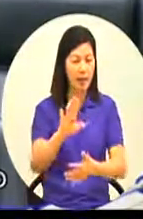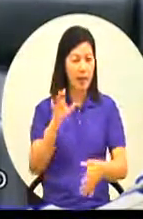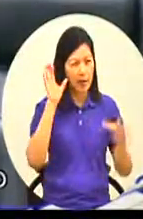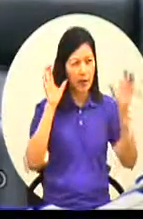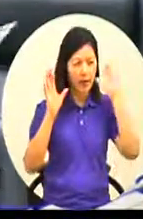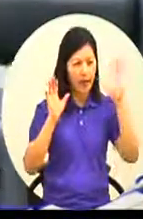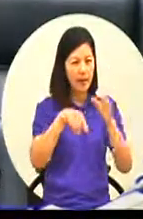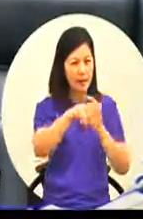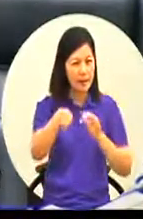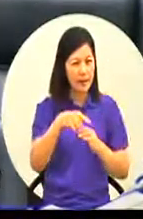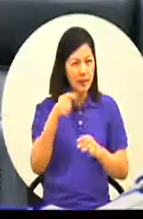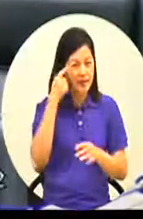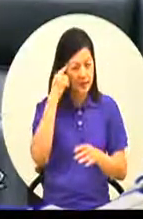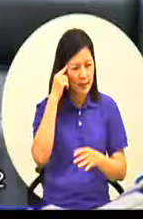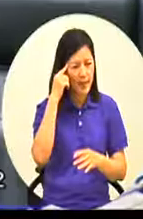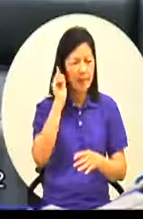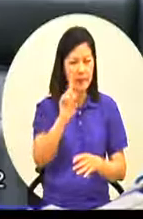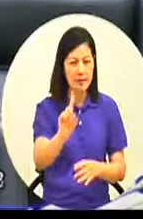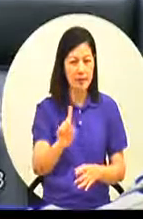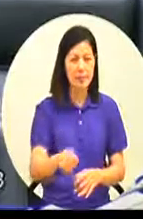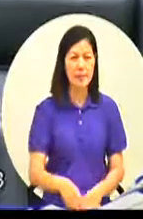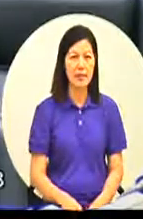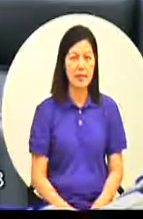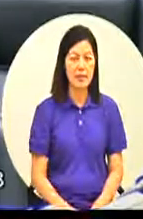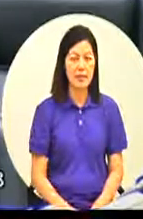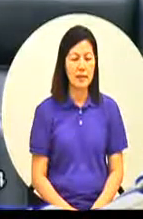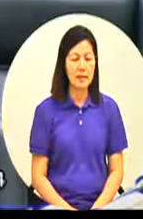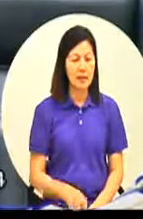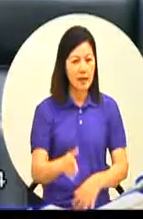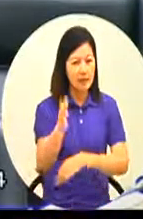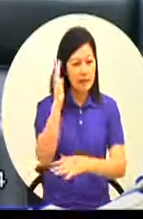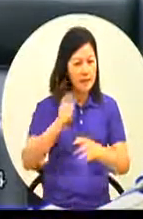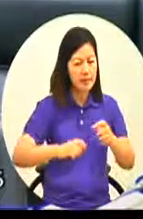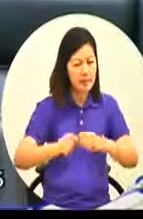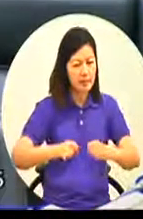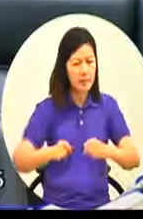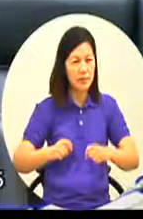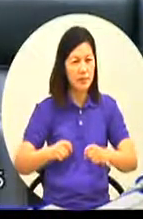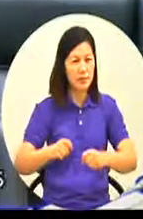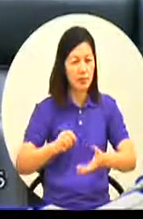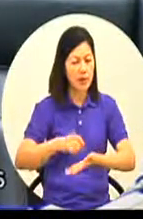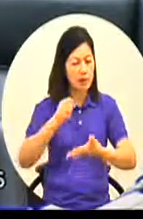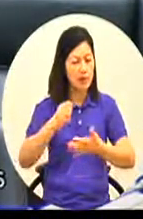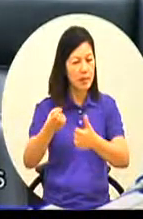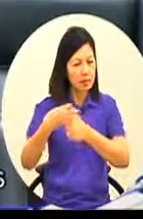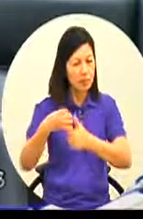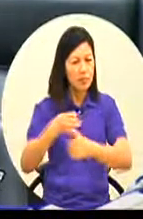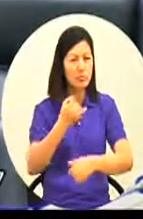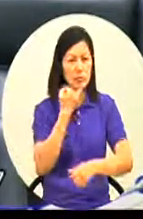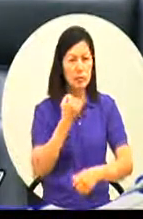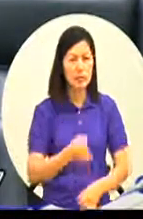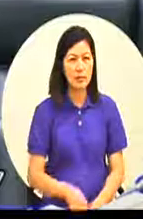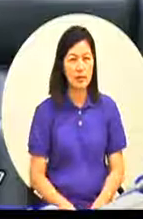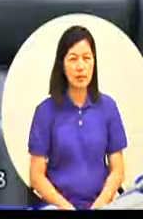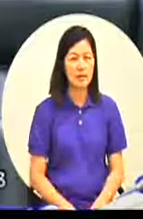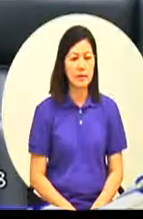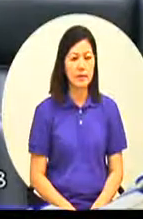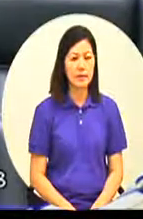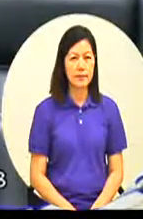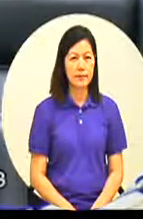的一个声音啦吼，对我们市政一个建议的市政建设的建议啦